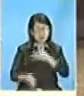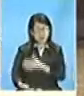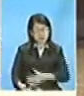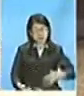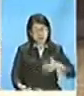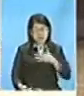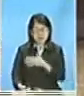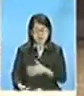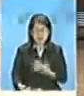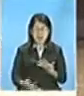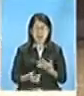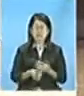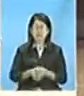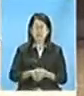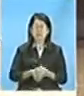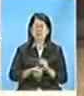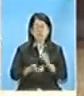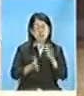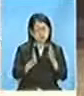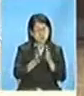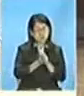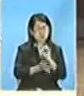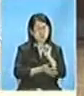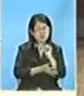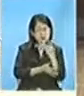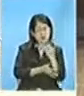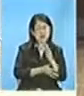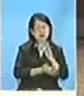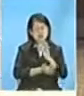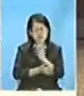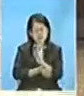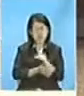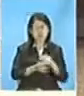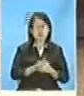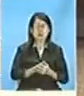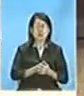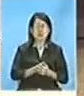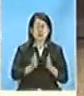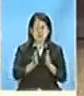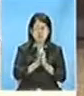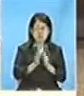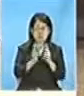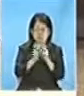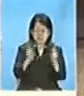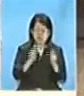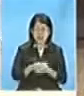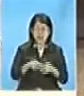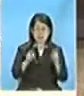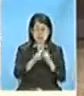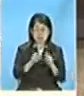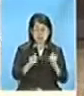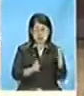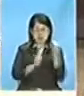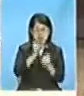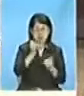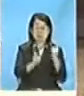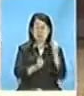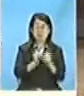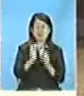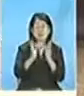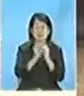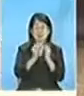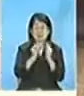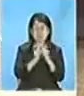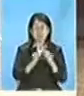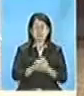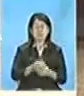วัสดิการของท่านสมาชิกและกรรมาธิการในการที่จะมาร่วมประชุมเนื่องจากส่วนใ